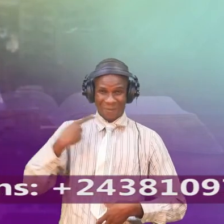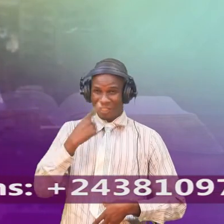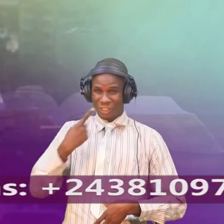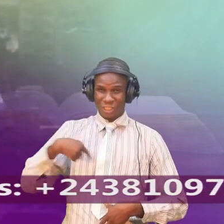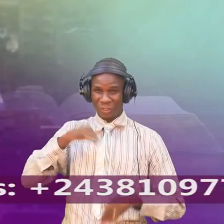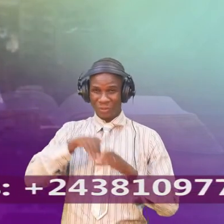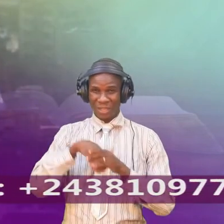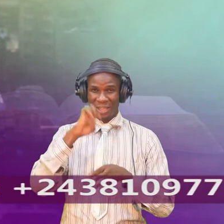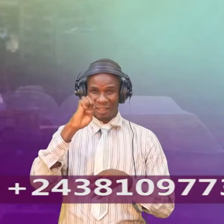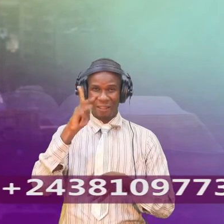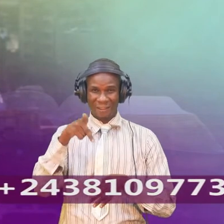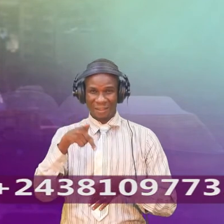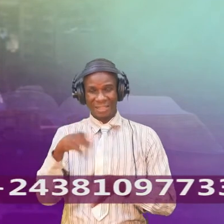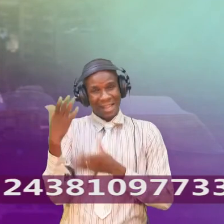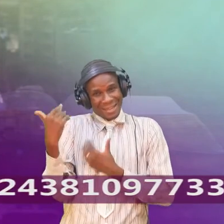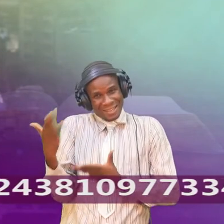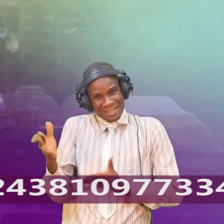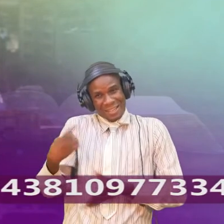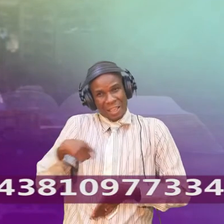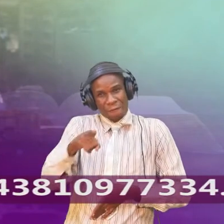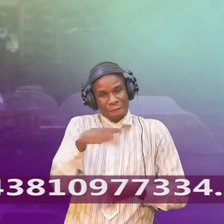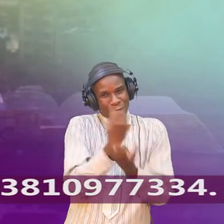wetu. Ndio maana na